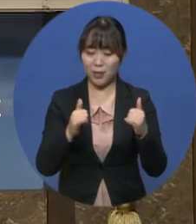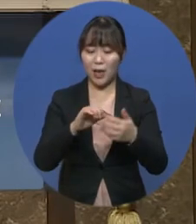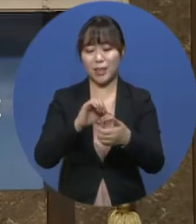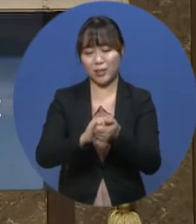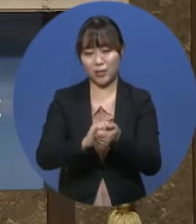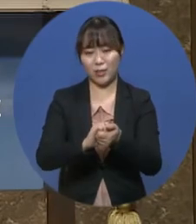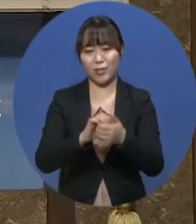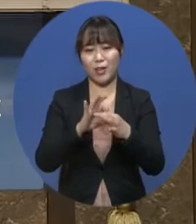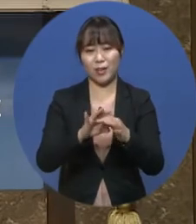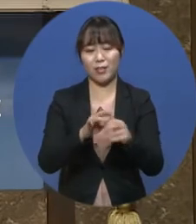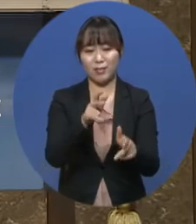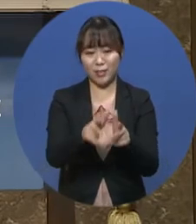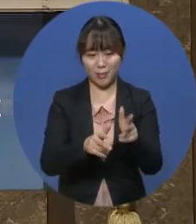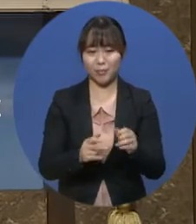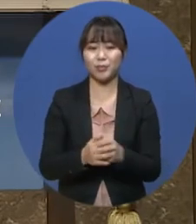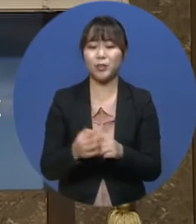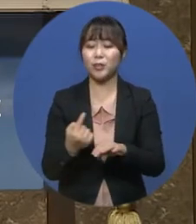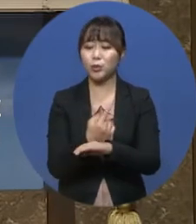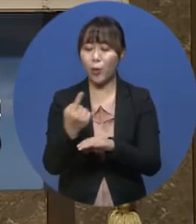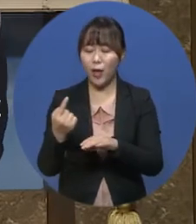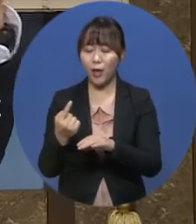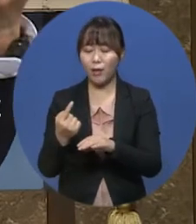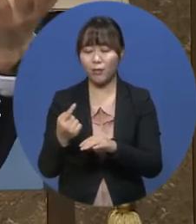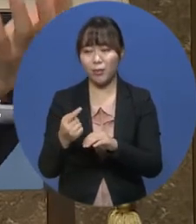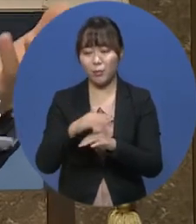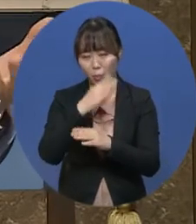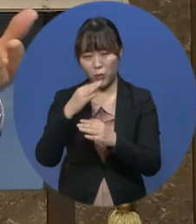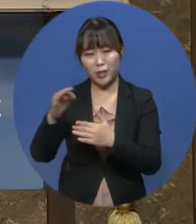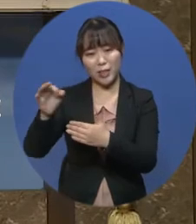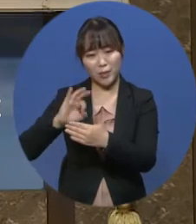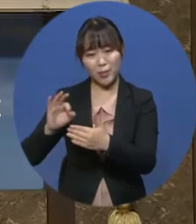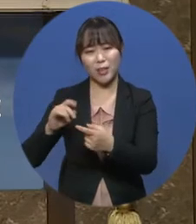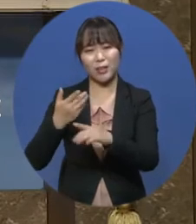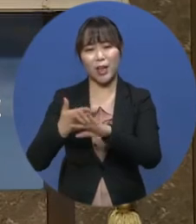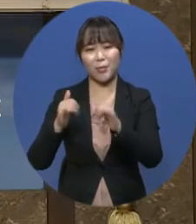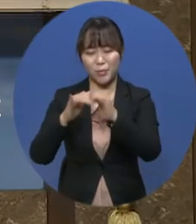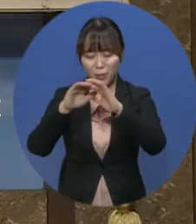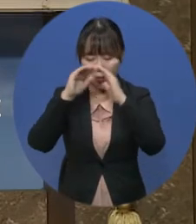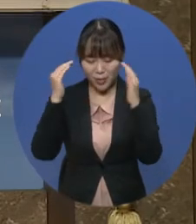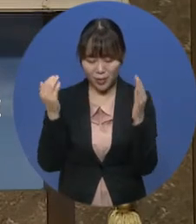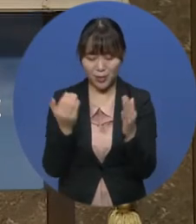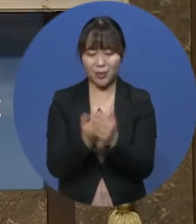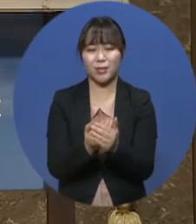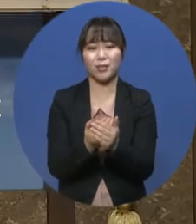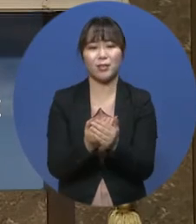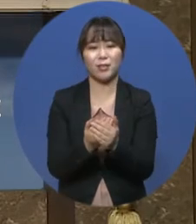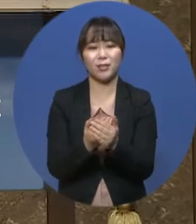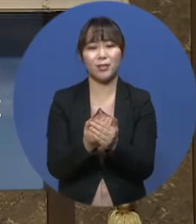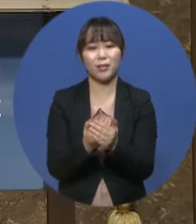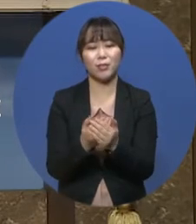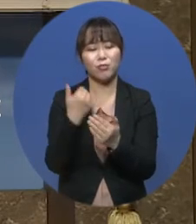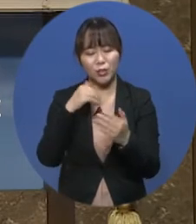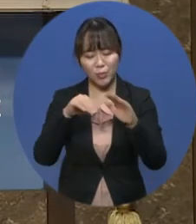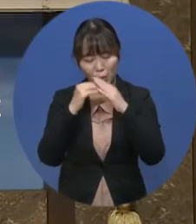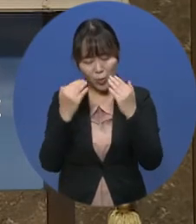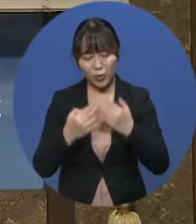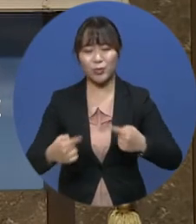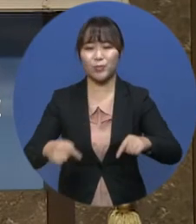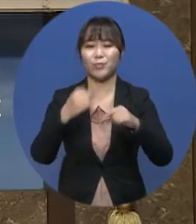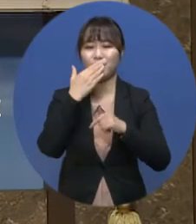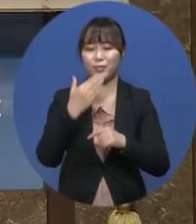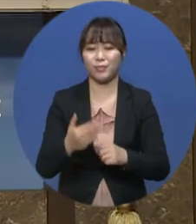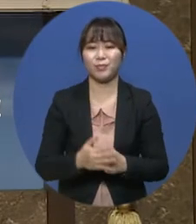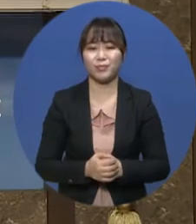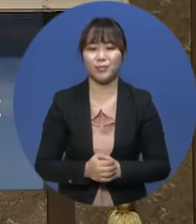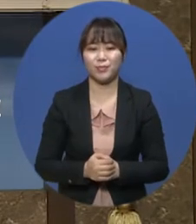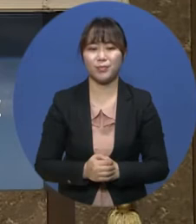발견된 사업이고 그 이외의 기부금 뭐지 반응하는 다른 모든 분들에게 다 으 아 누구든지 다 동참하실